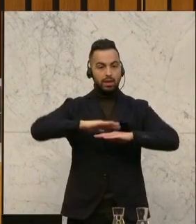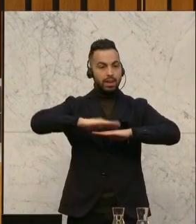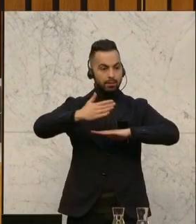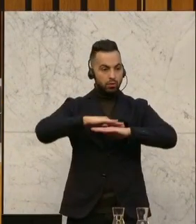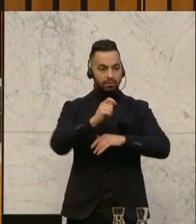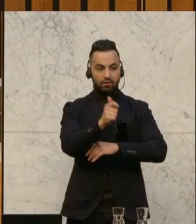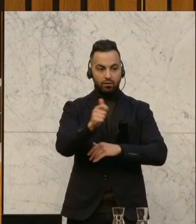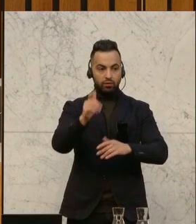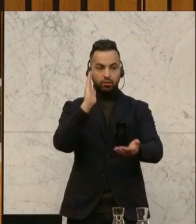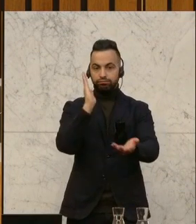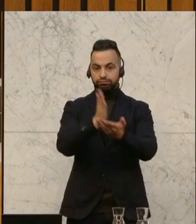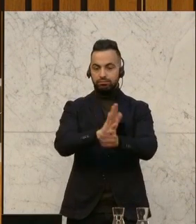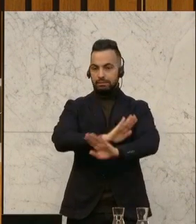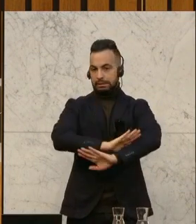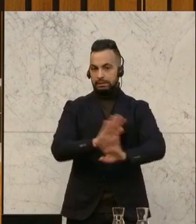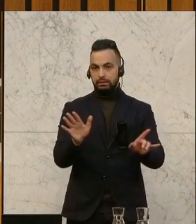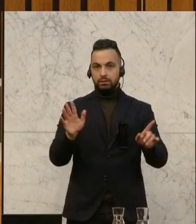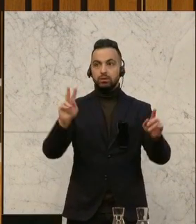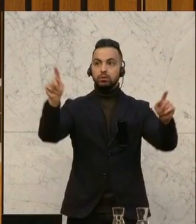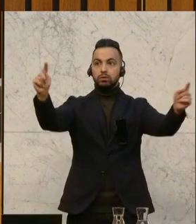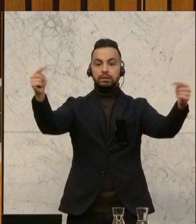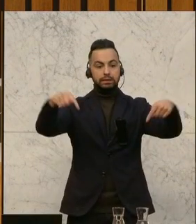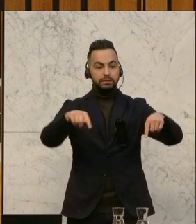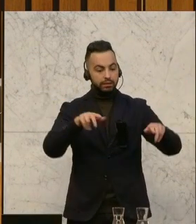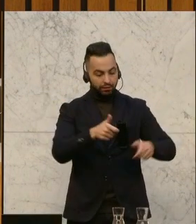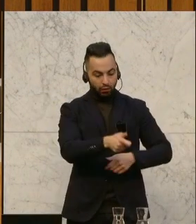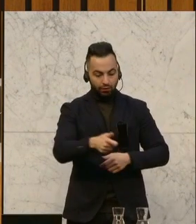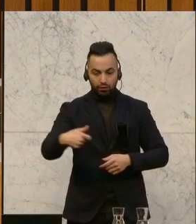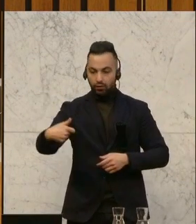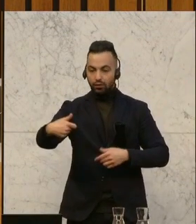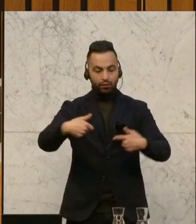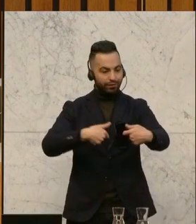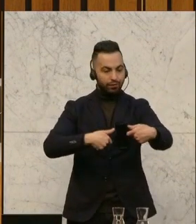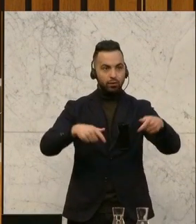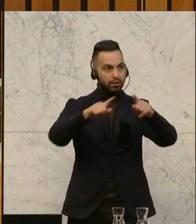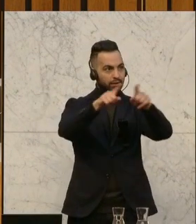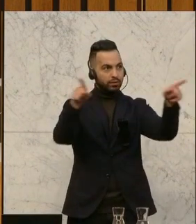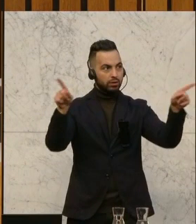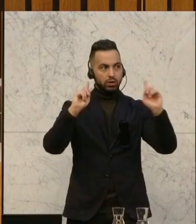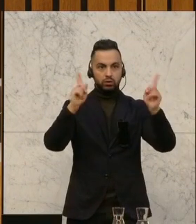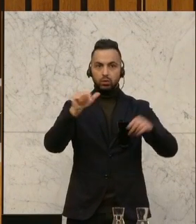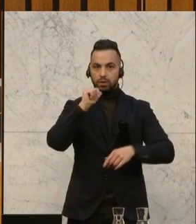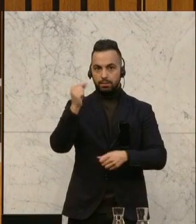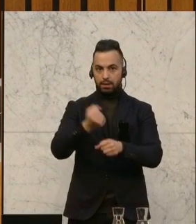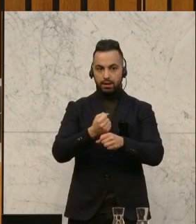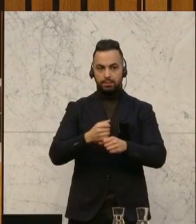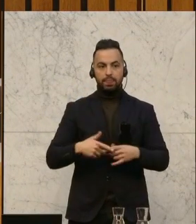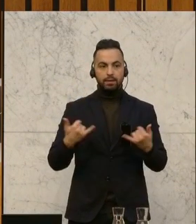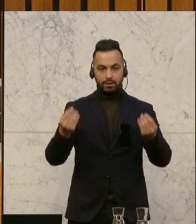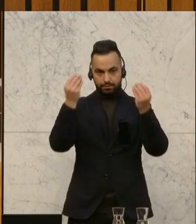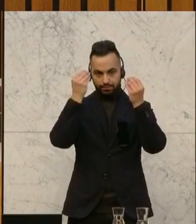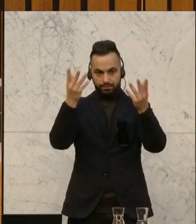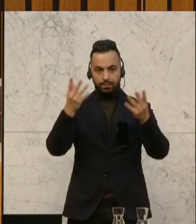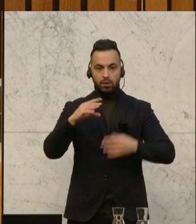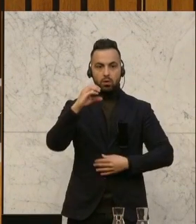von anderen Geräten, die Sie unten sehen, wirklich herzlich gebeten, das nicht zu tun. Ich darf bekannt geben, dass der